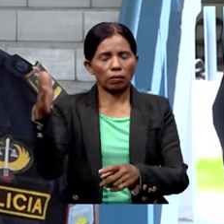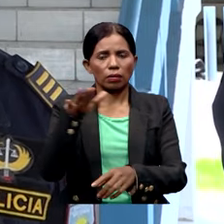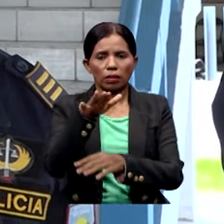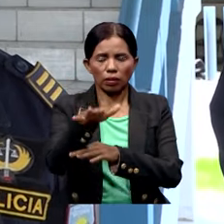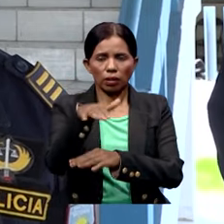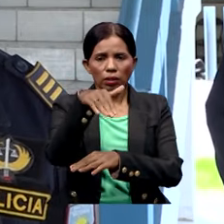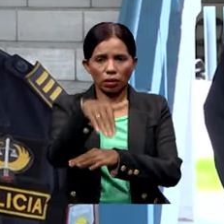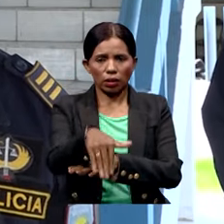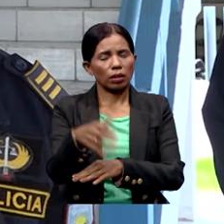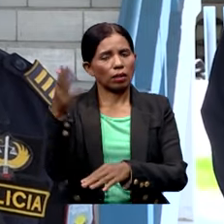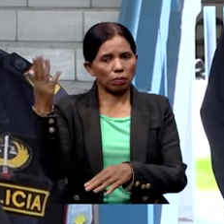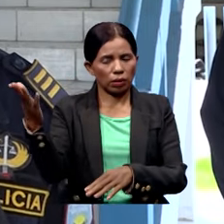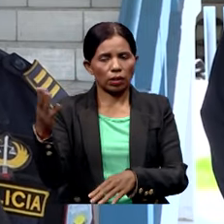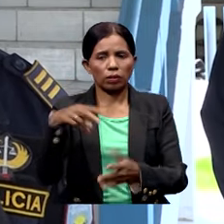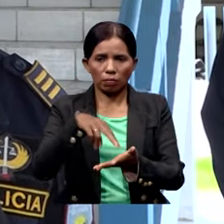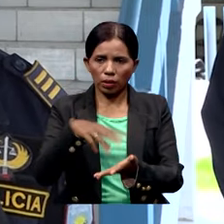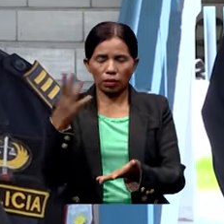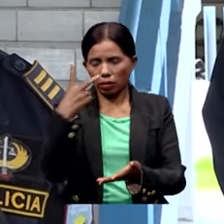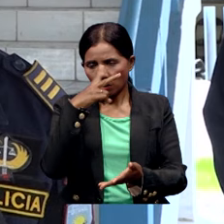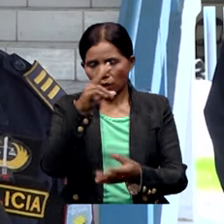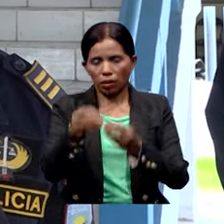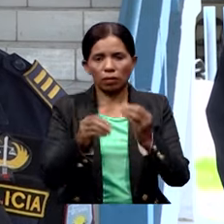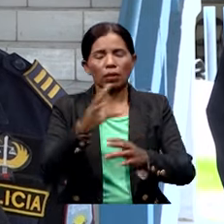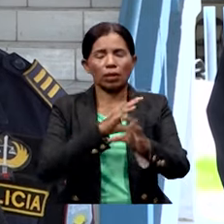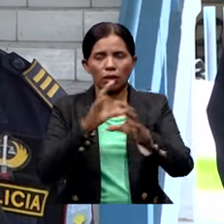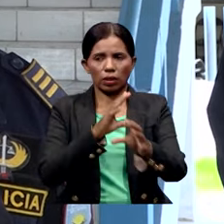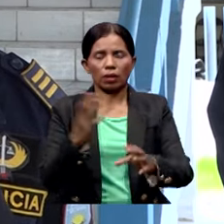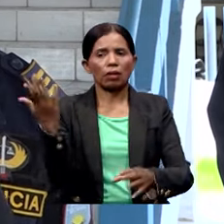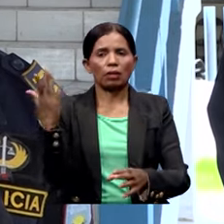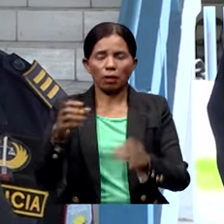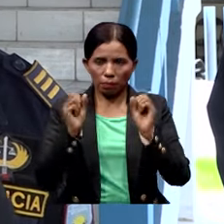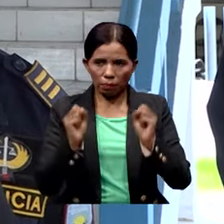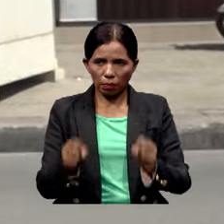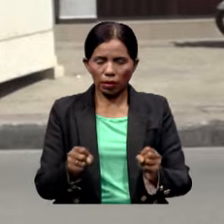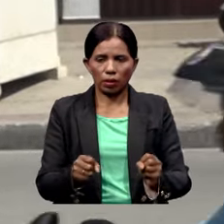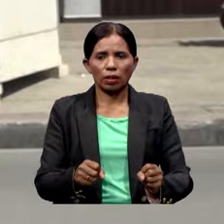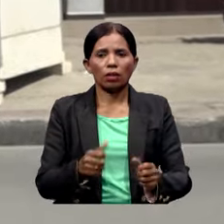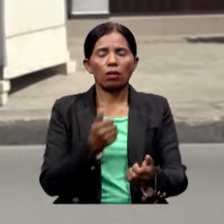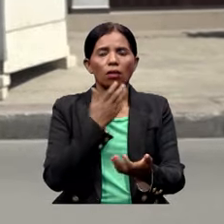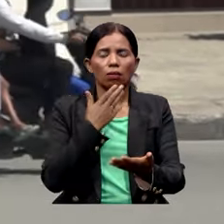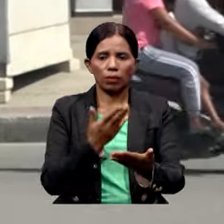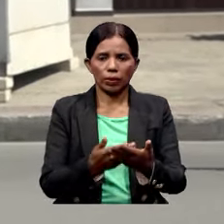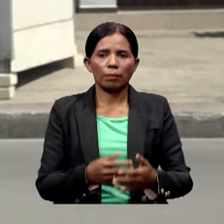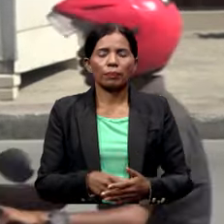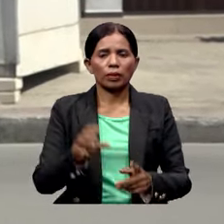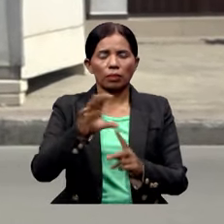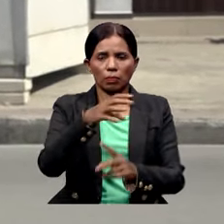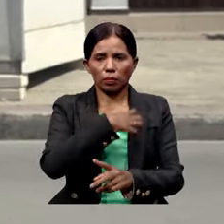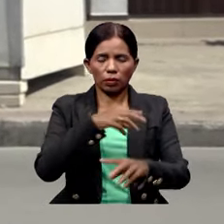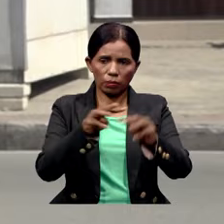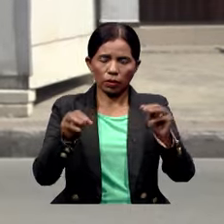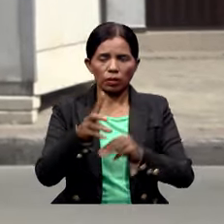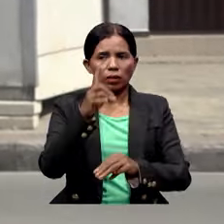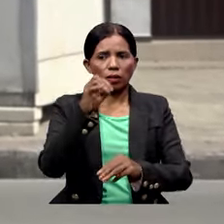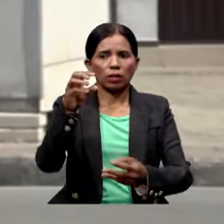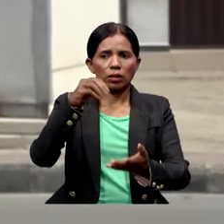lokrai kinaba peraturan bele kontrol laka movimento sira transport ne bele bama yo dia. Dedau ne komando Penitele Municipio Dili